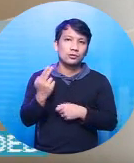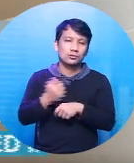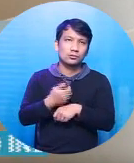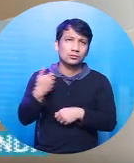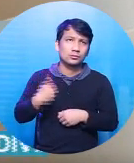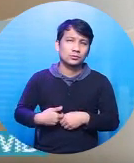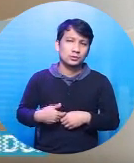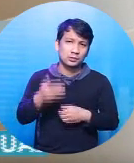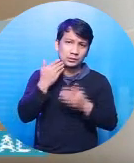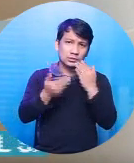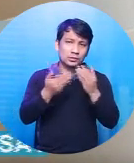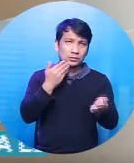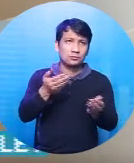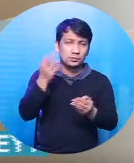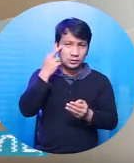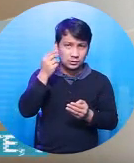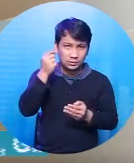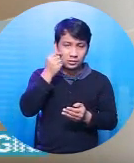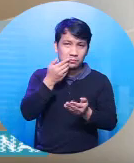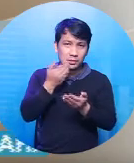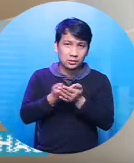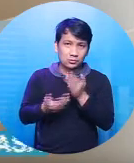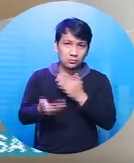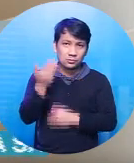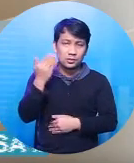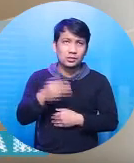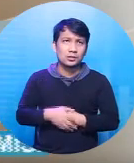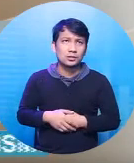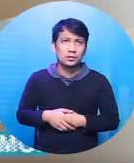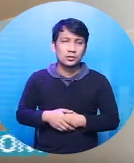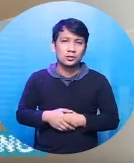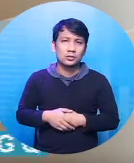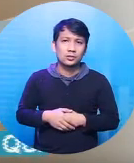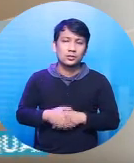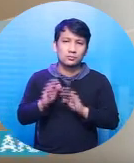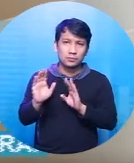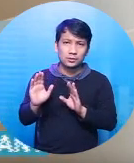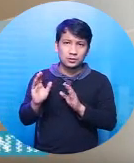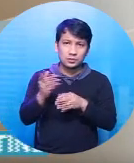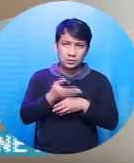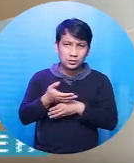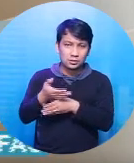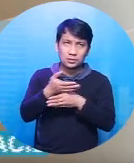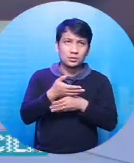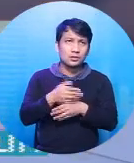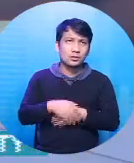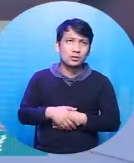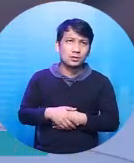Salamat po. Magandang umaga, ma'am, at ingat po kayo lahat dyan. God bless.